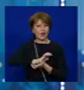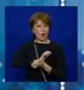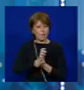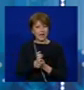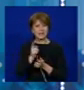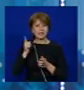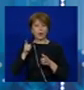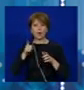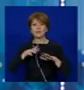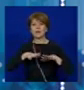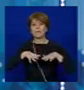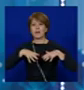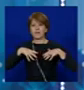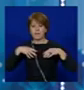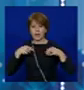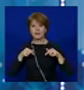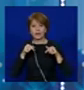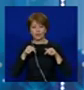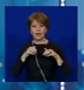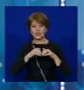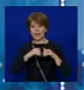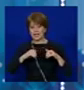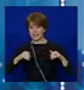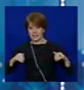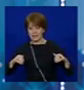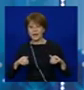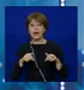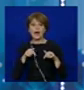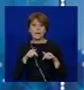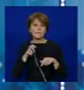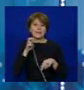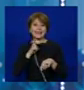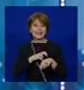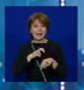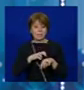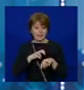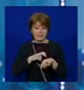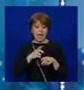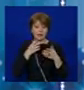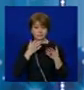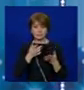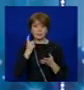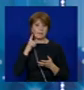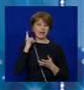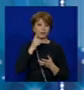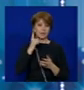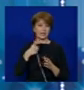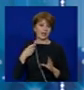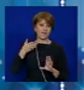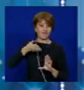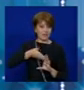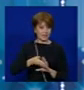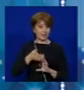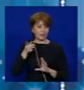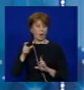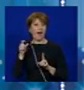ще раздели нацията и това стана така. ДПС е партията, която предупреди още с влизането на президента Радев